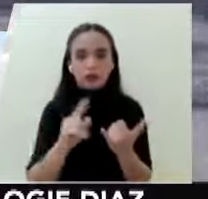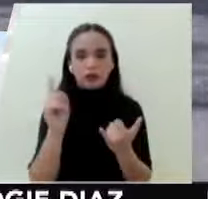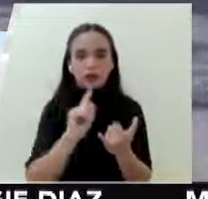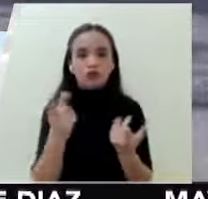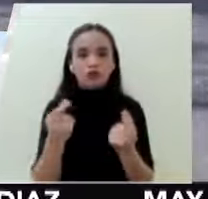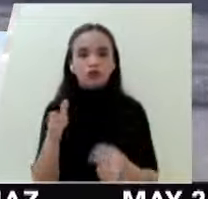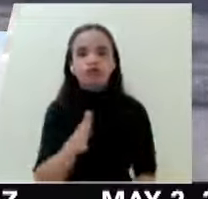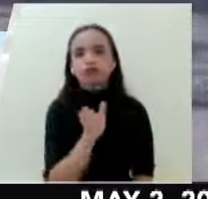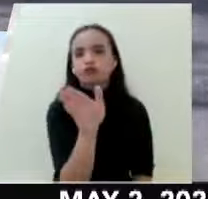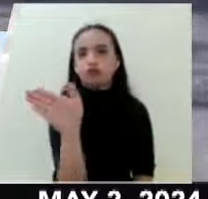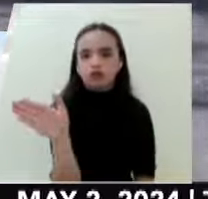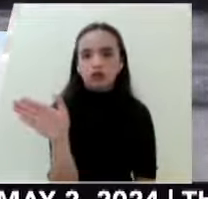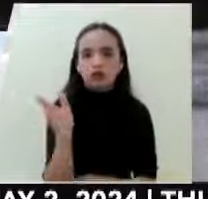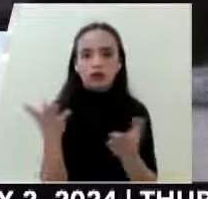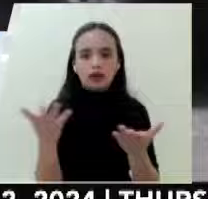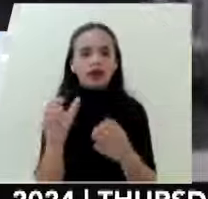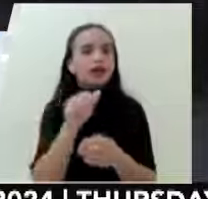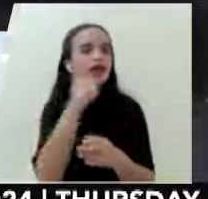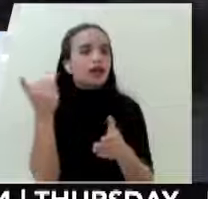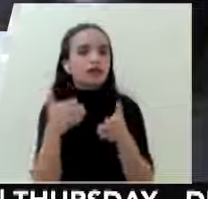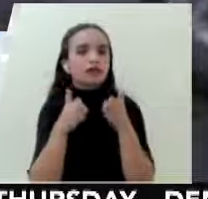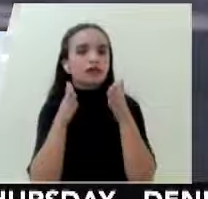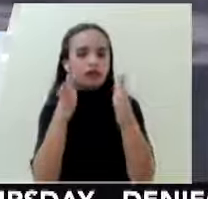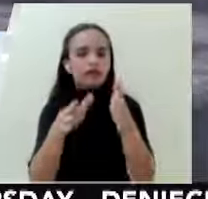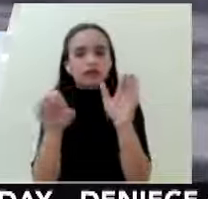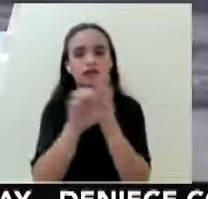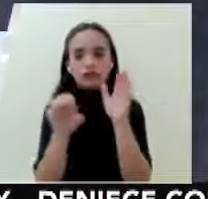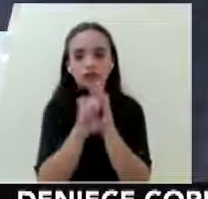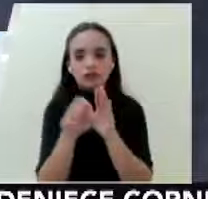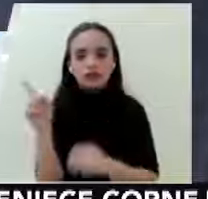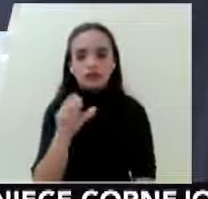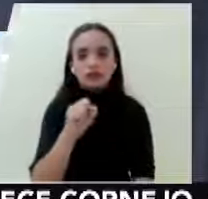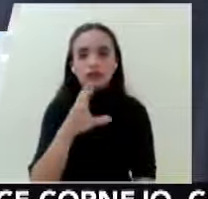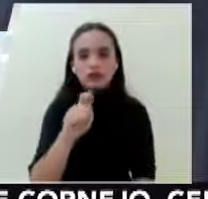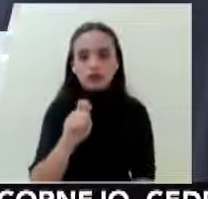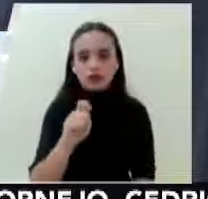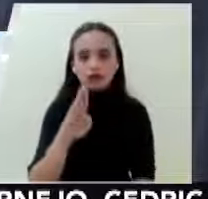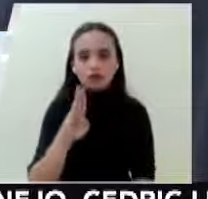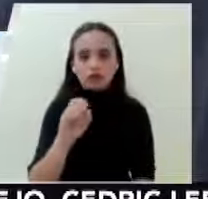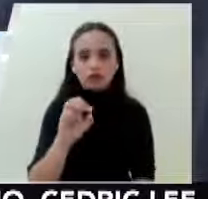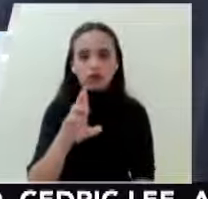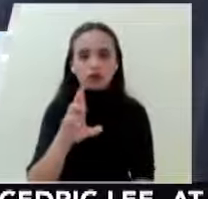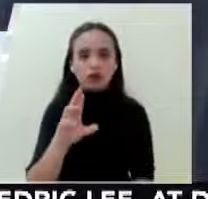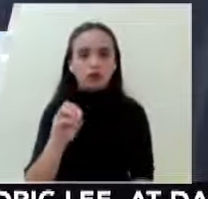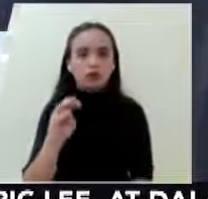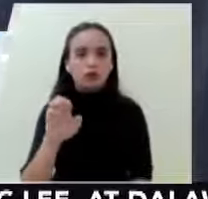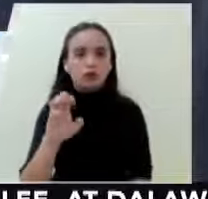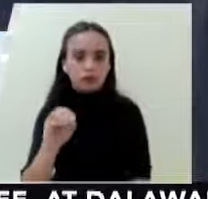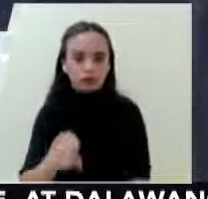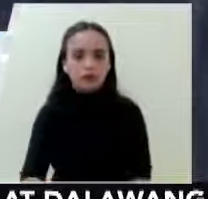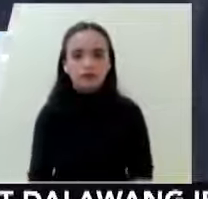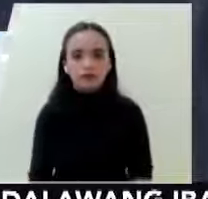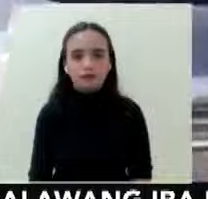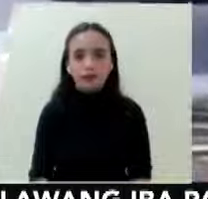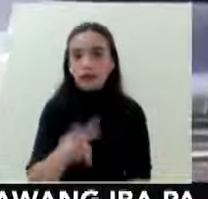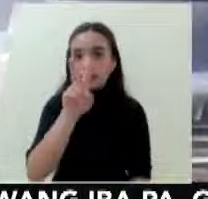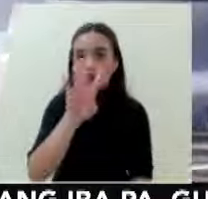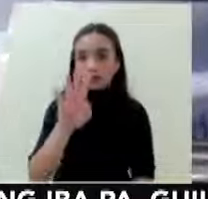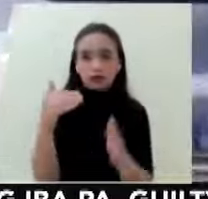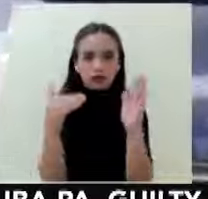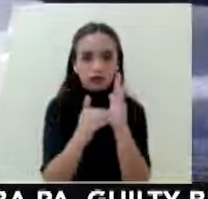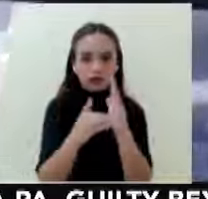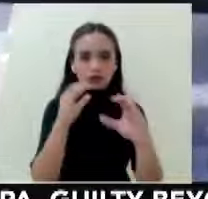sa mga alternate routes katulad nitong sa Scott Borromeo. Lampas 24,000 daw ang mga four-wheel na mga sasakyan at